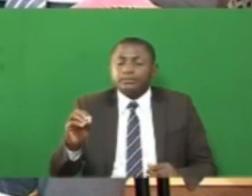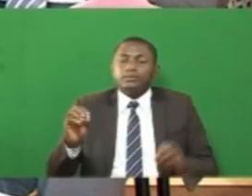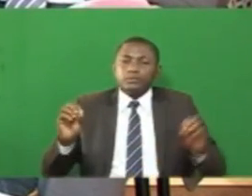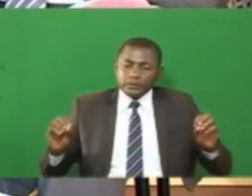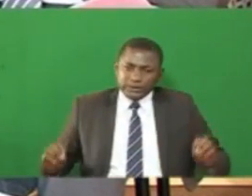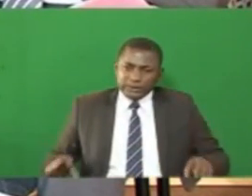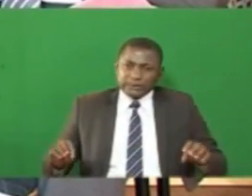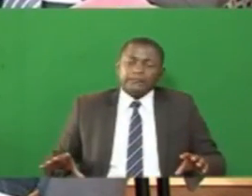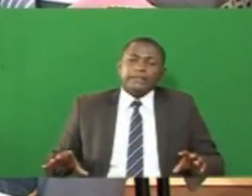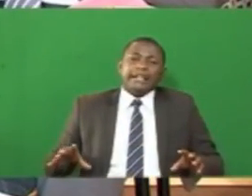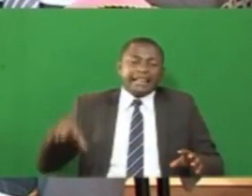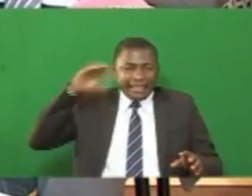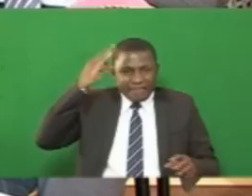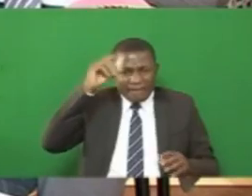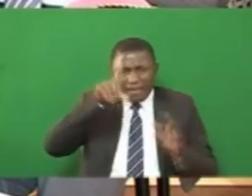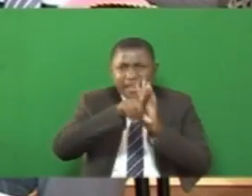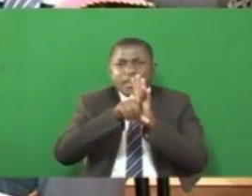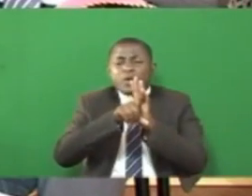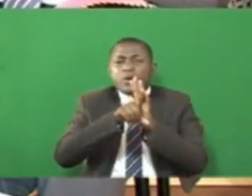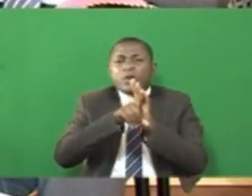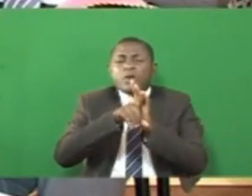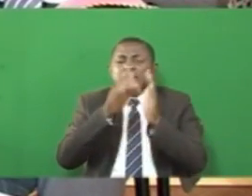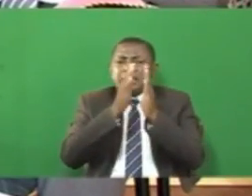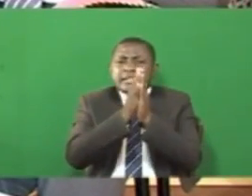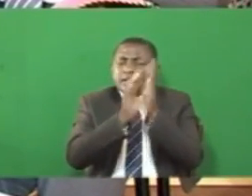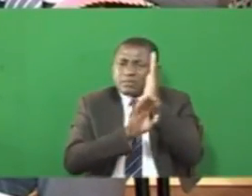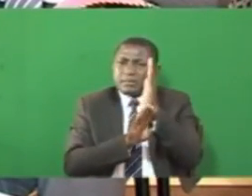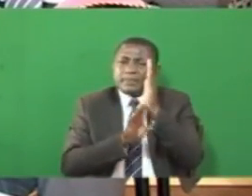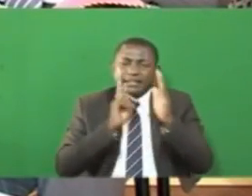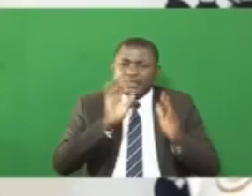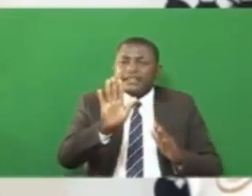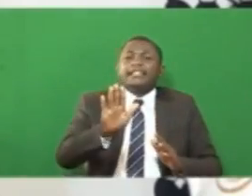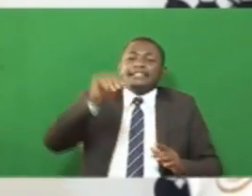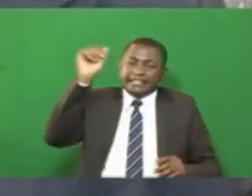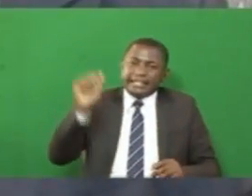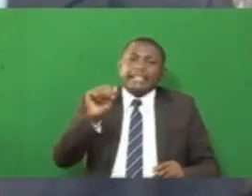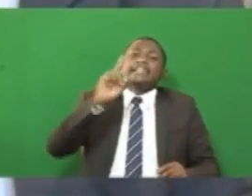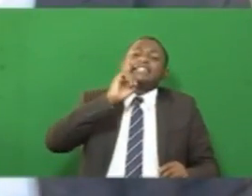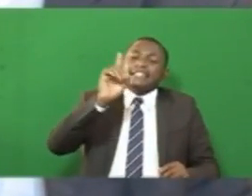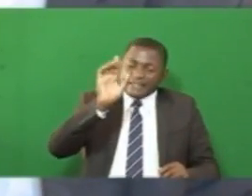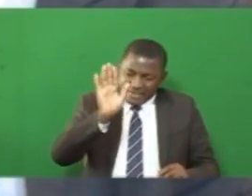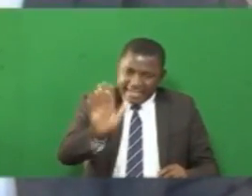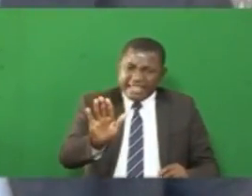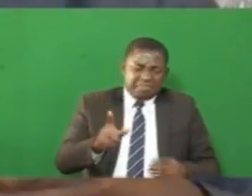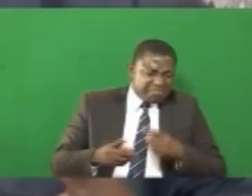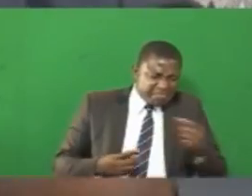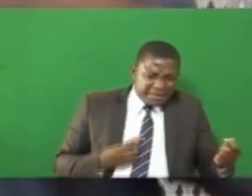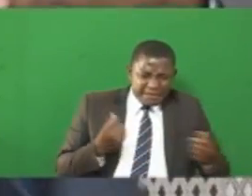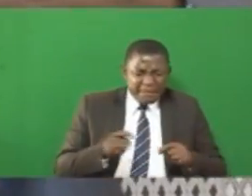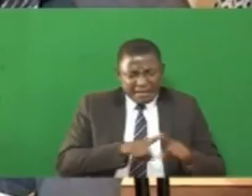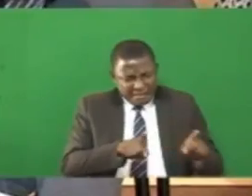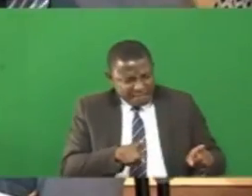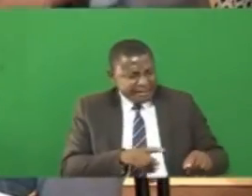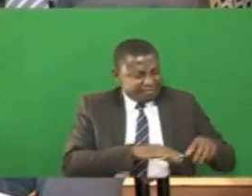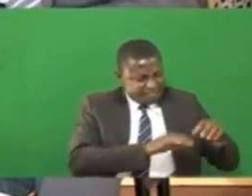zidzare pamitembe ine gumi. Richiripo. Richiripo iro. All right. Arinakupera. Izvi zvimitambo izvaiti